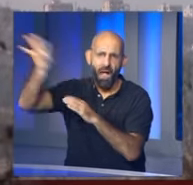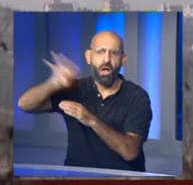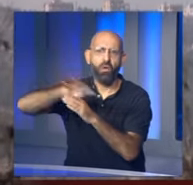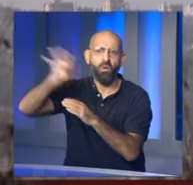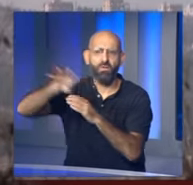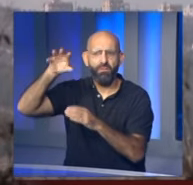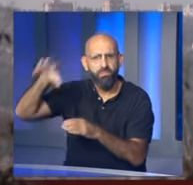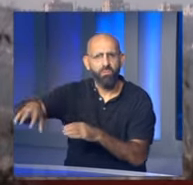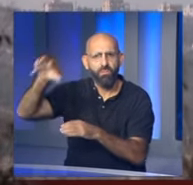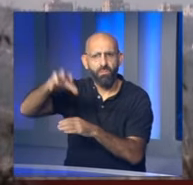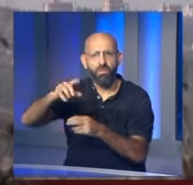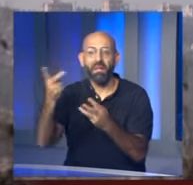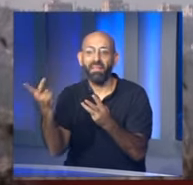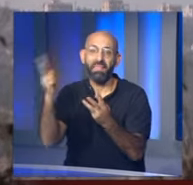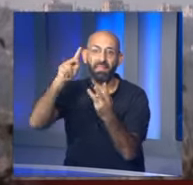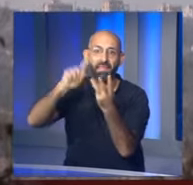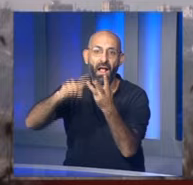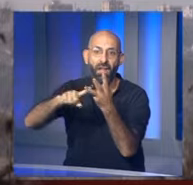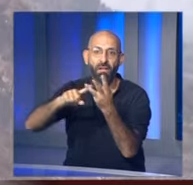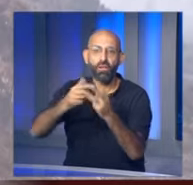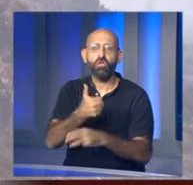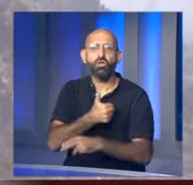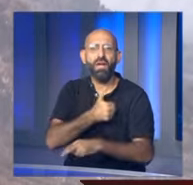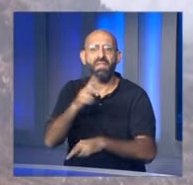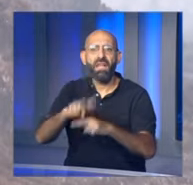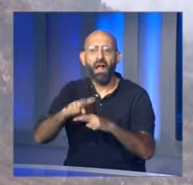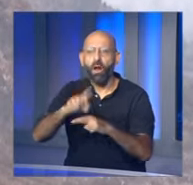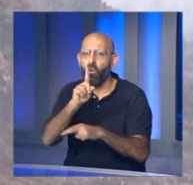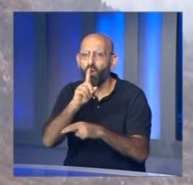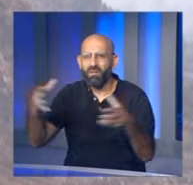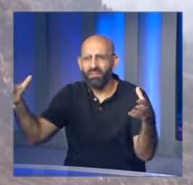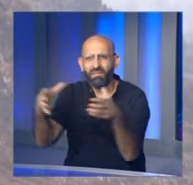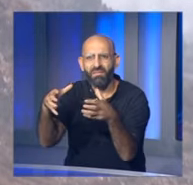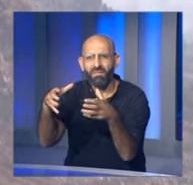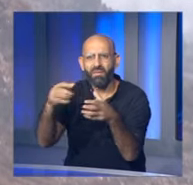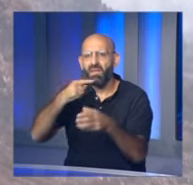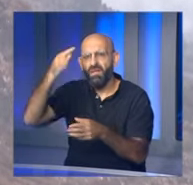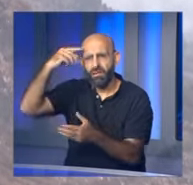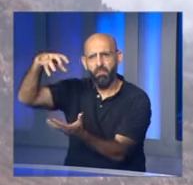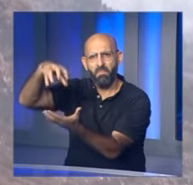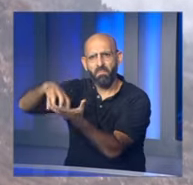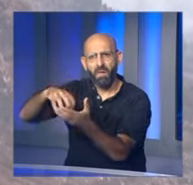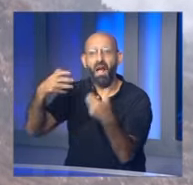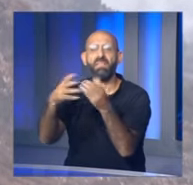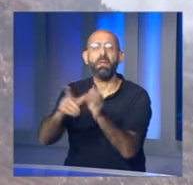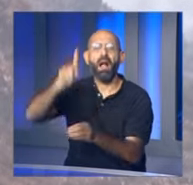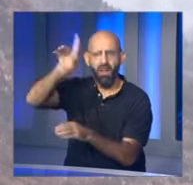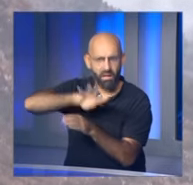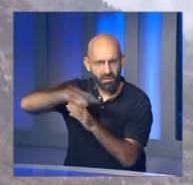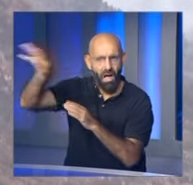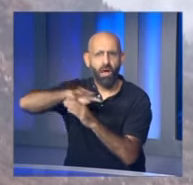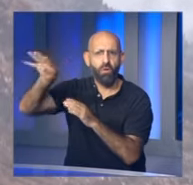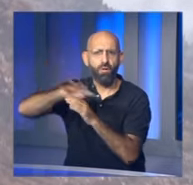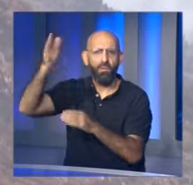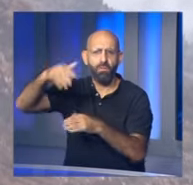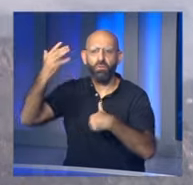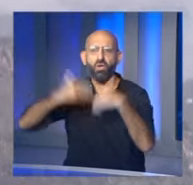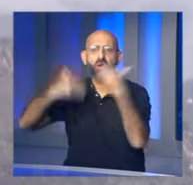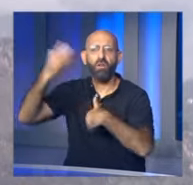بيت هلل ومحيط موقع المرج ومعي باروخ بالصواريخ وكذلك ضربت تجمعا لجنود العدو في